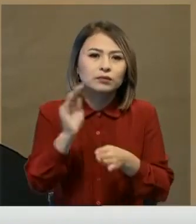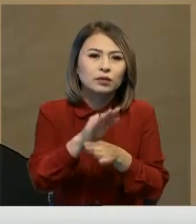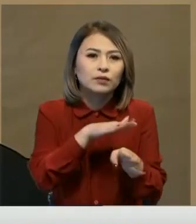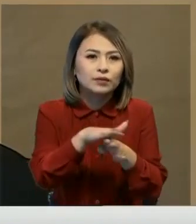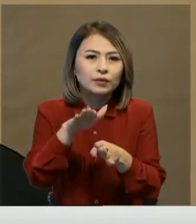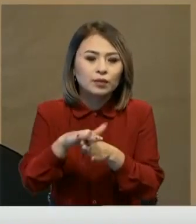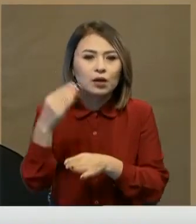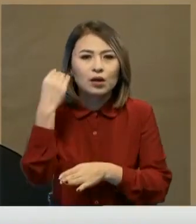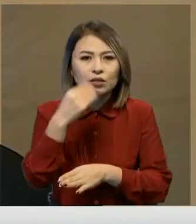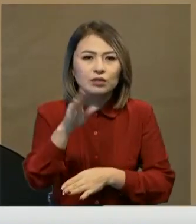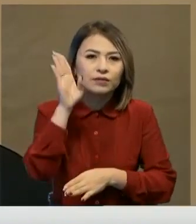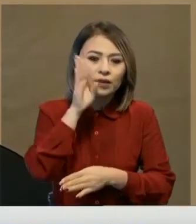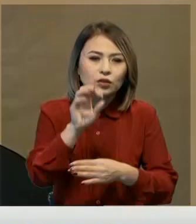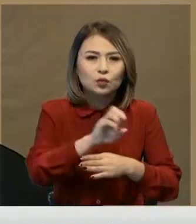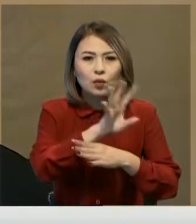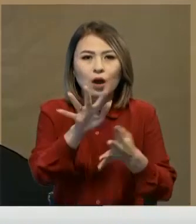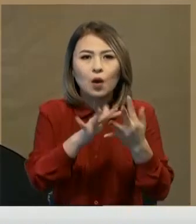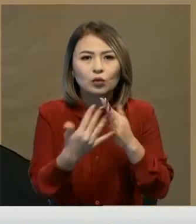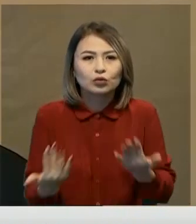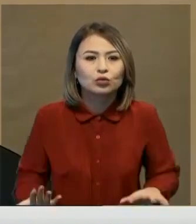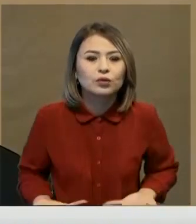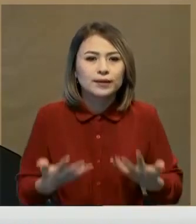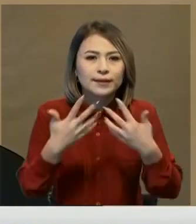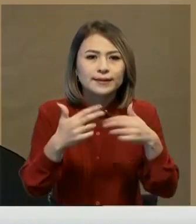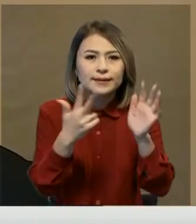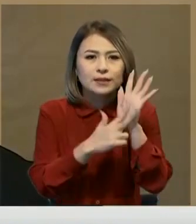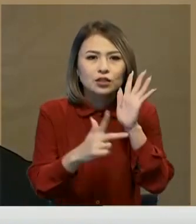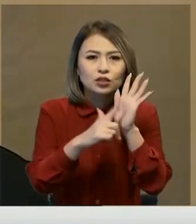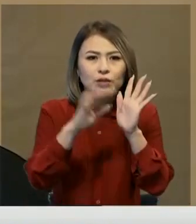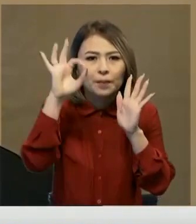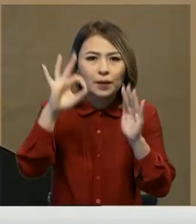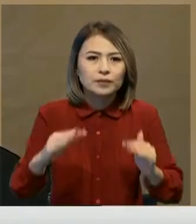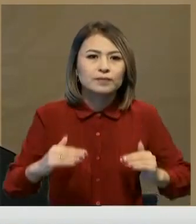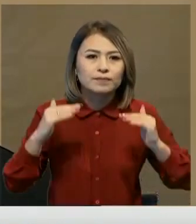асқанда сапалы ауыз сумен қамтылған ауыл тұрғындарының санын 87%-ке жеткіземіз.